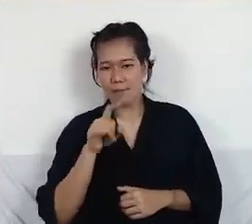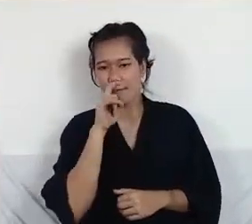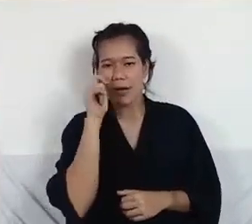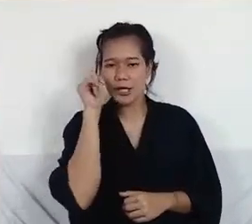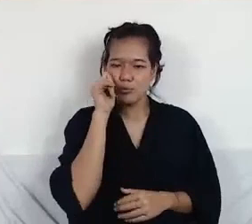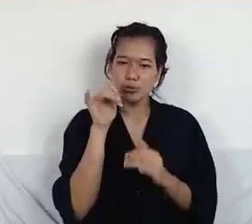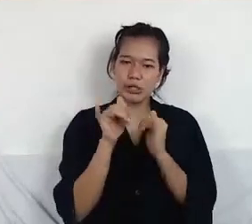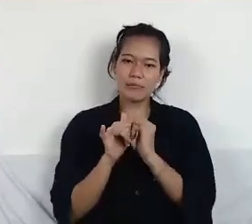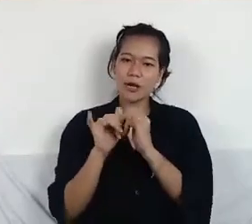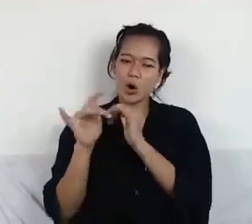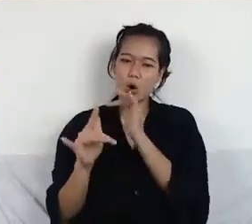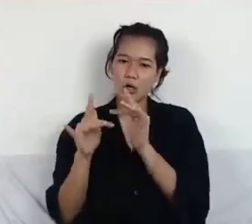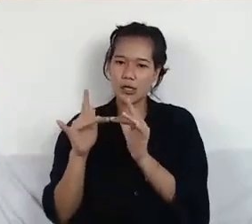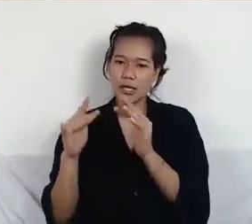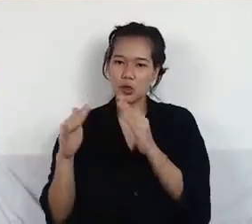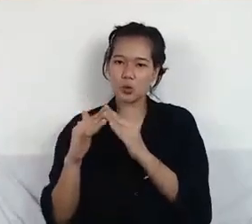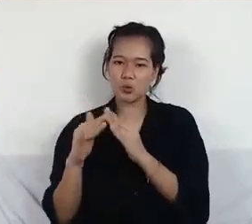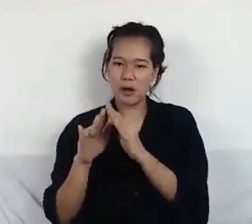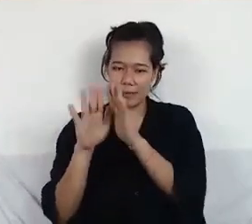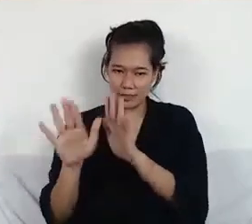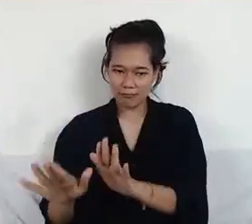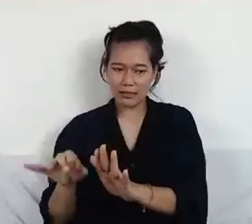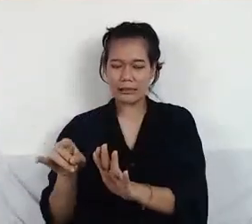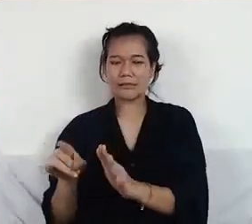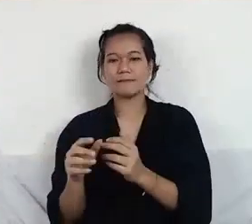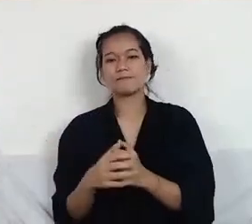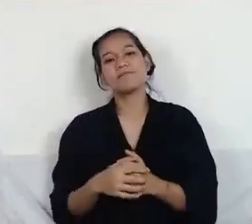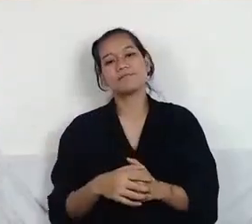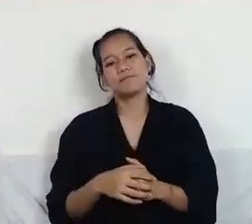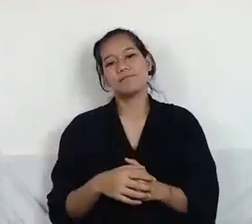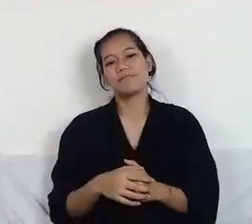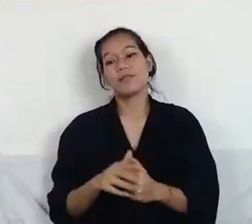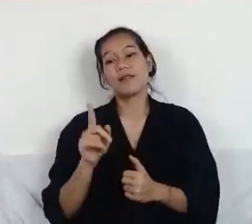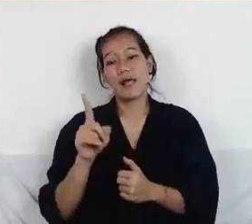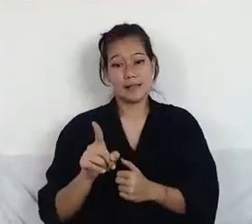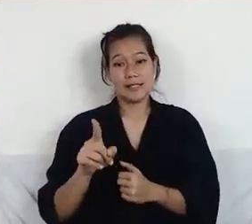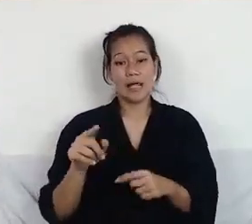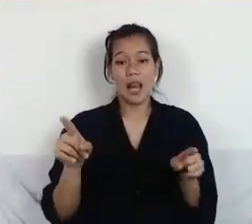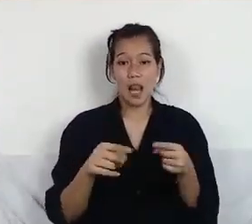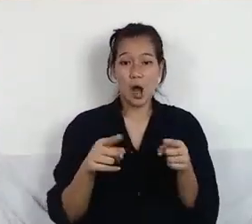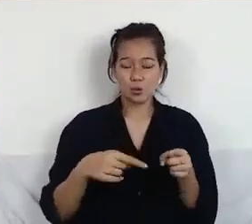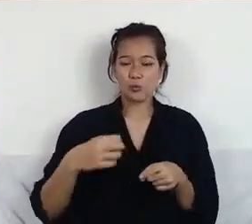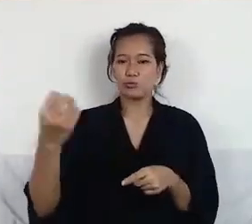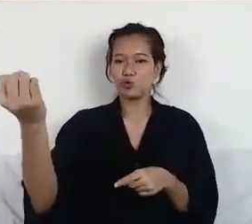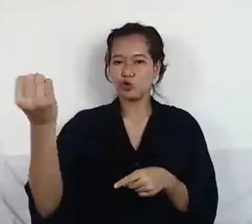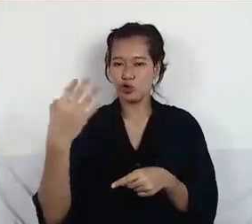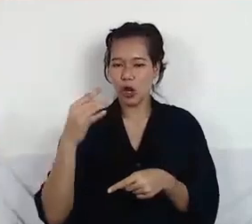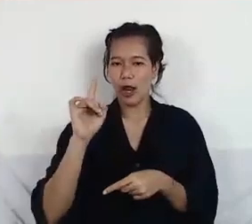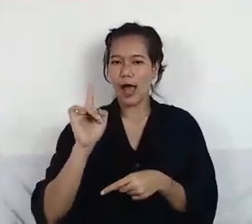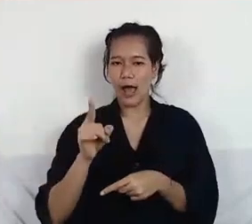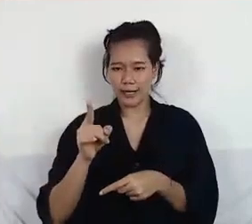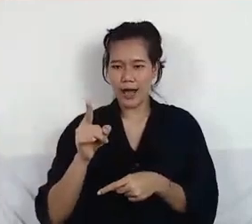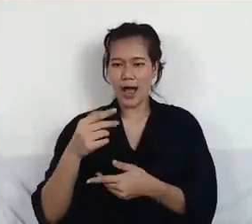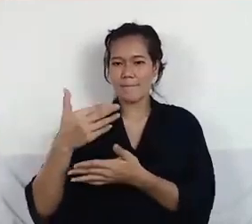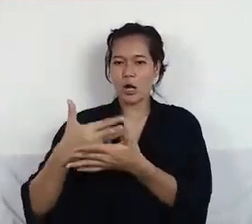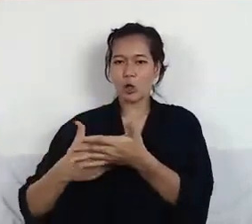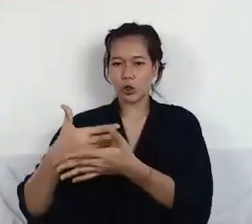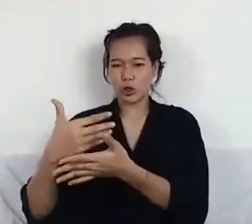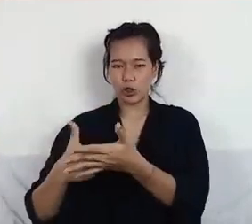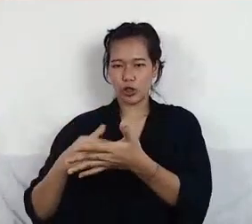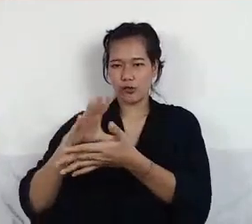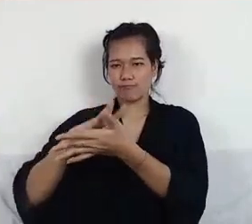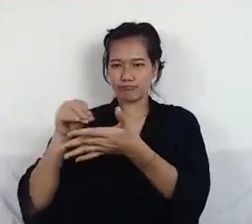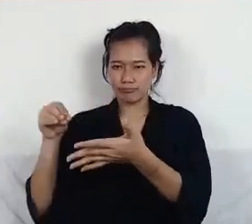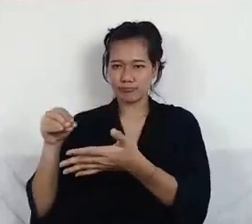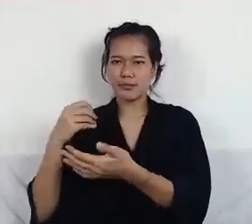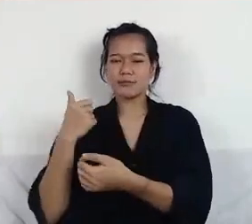jemaat yang mengikuti ibadah secara online dari rumah, akan tertera nomor rekening dan barcode yang akan muncul di layar